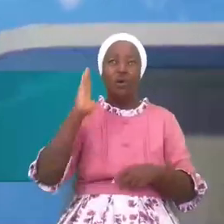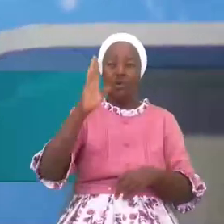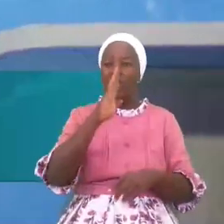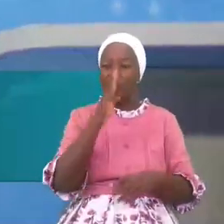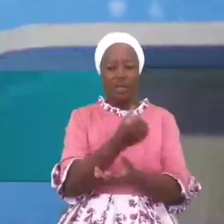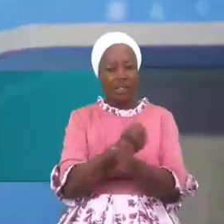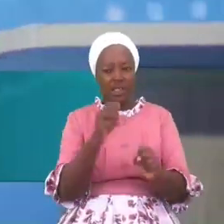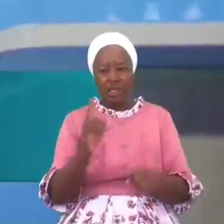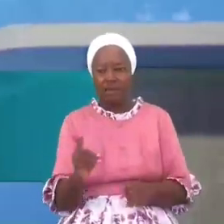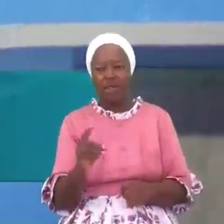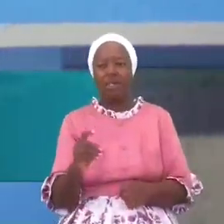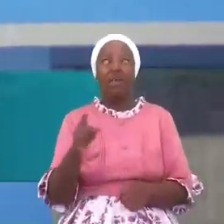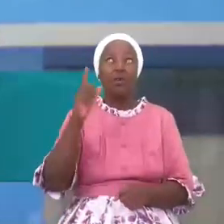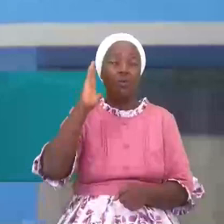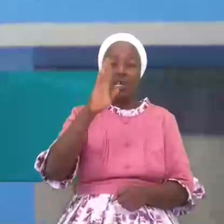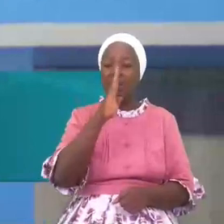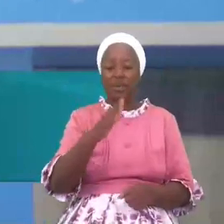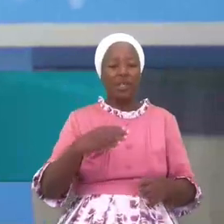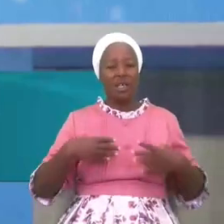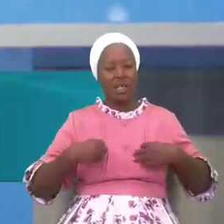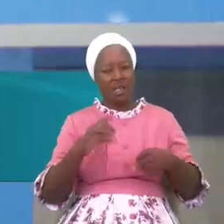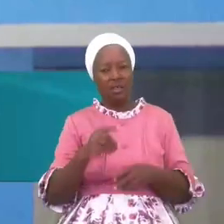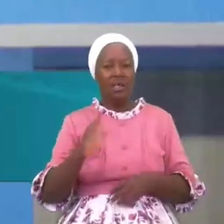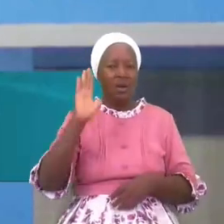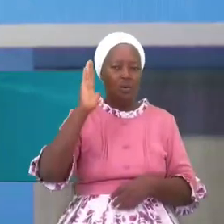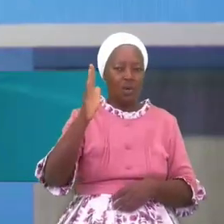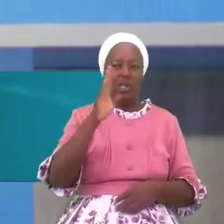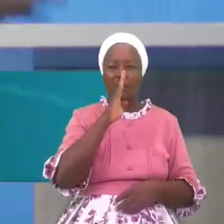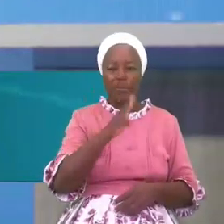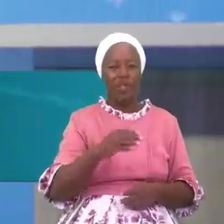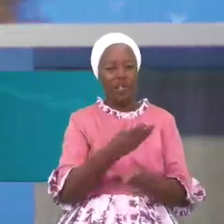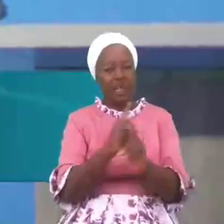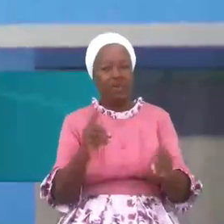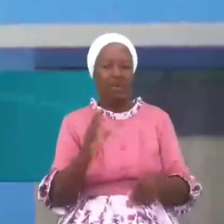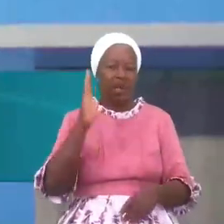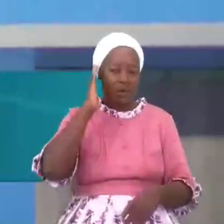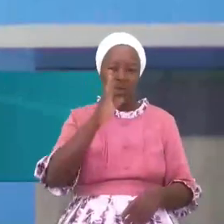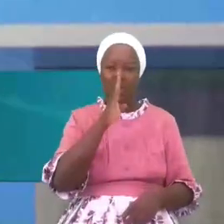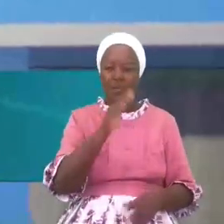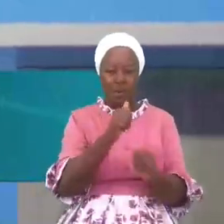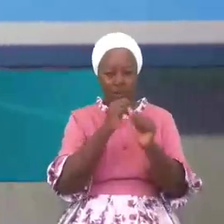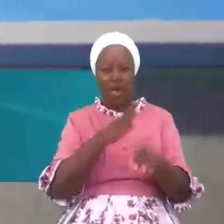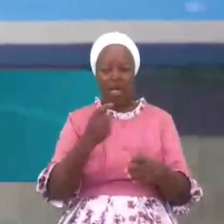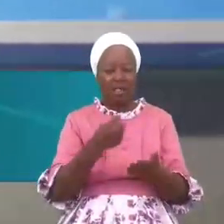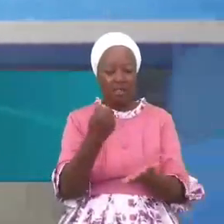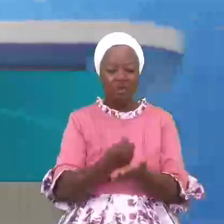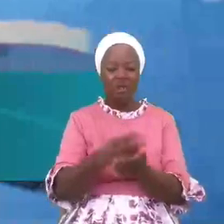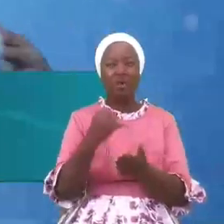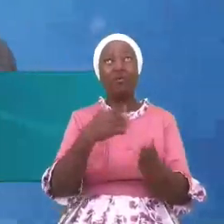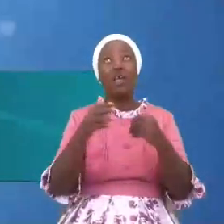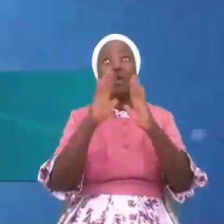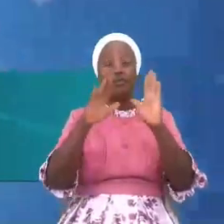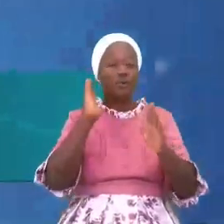sauvé, sera guéri, sera délivré, sera béni, et les trésors du